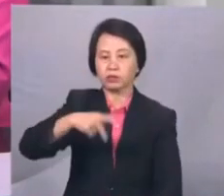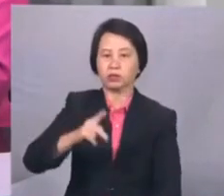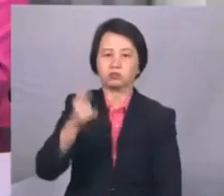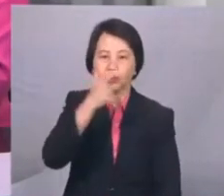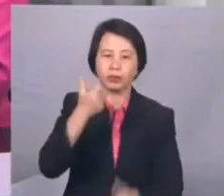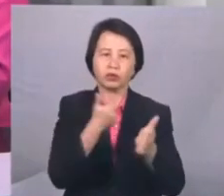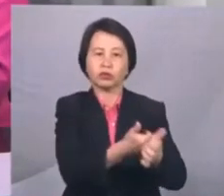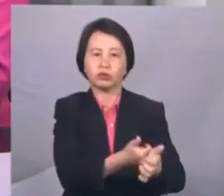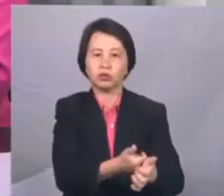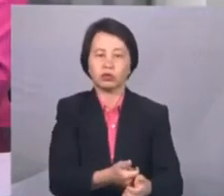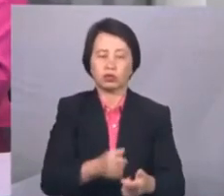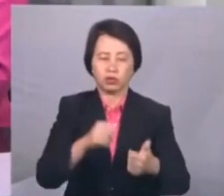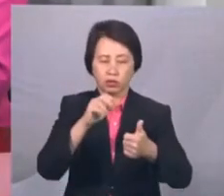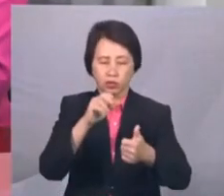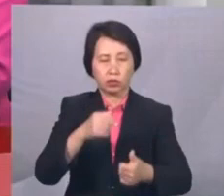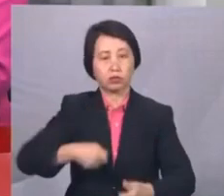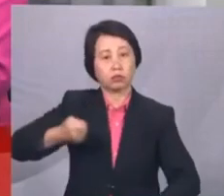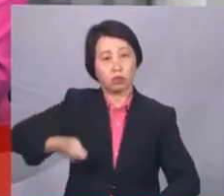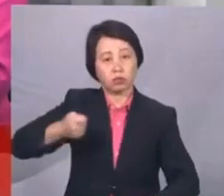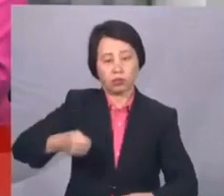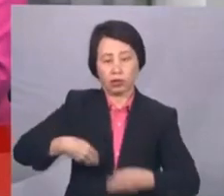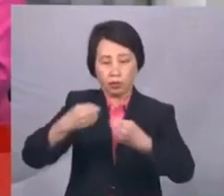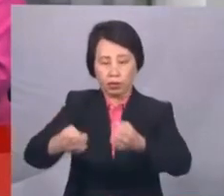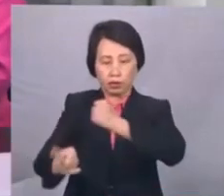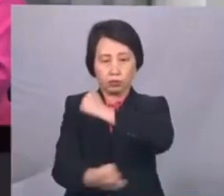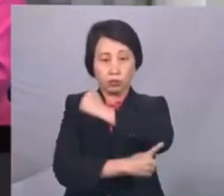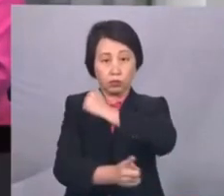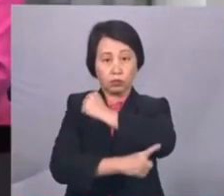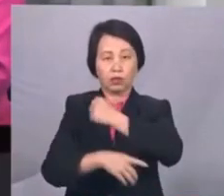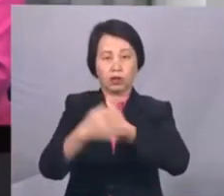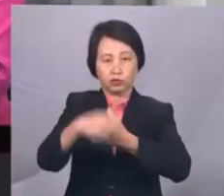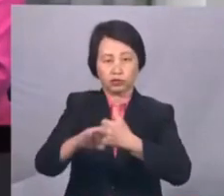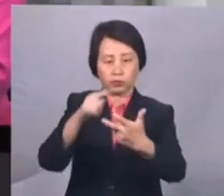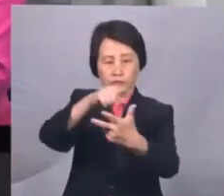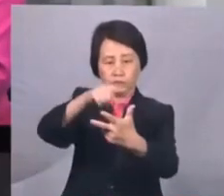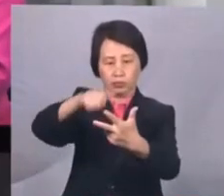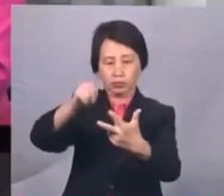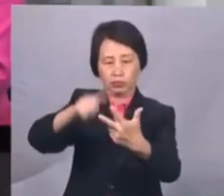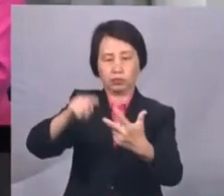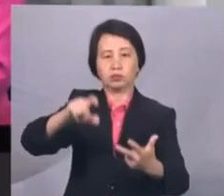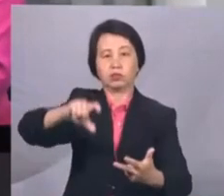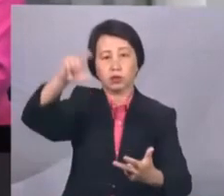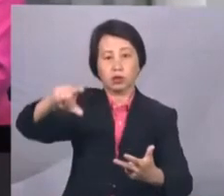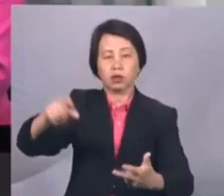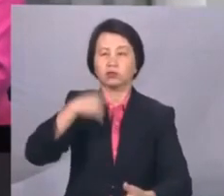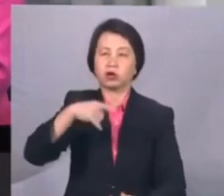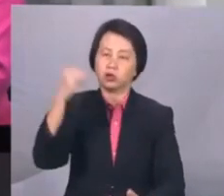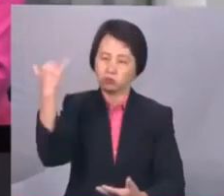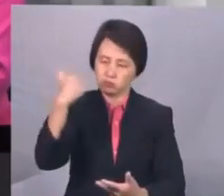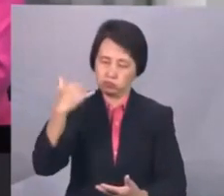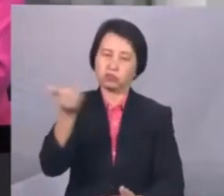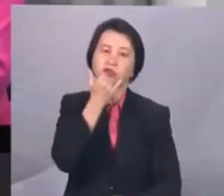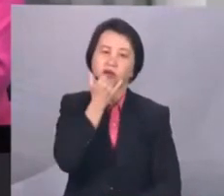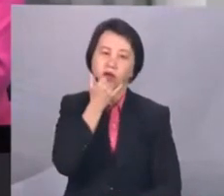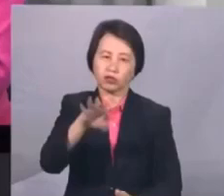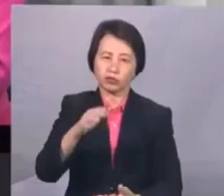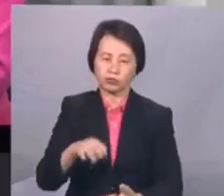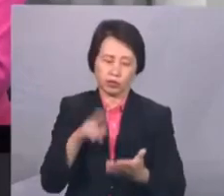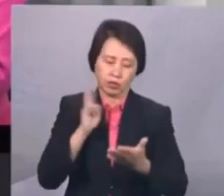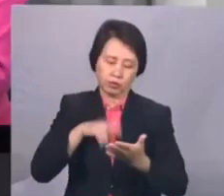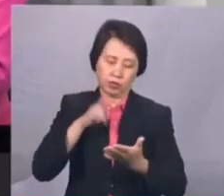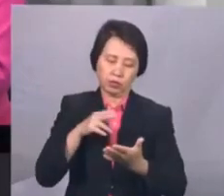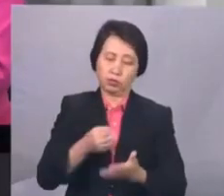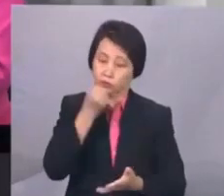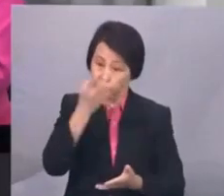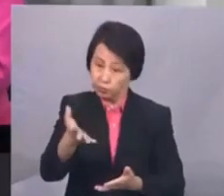pergerakan Magic Shaikh Muhammad Zainal nirohim menjatuhkan hukuman itu selepas ke-33 tertuduh mengaku salah selepas pertumbuhan